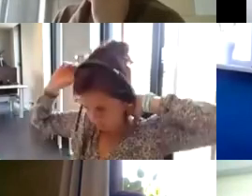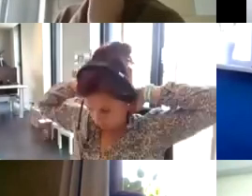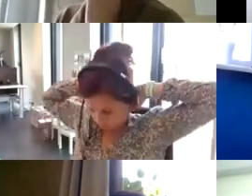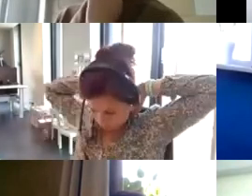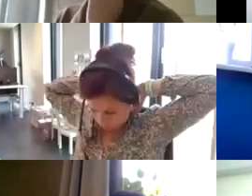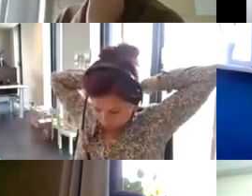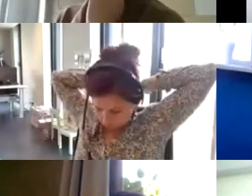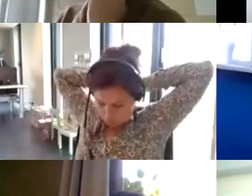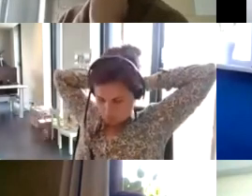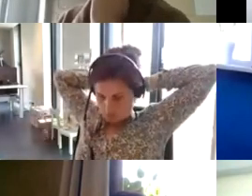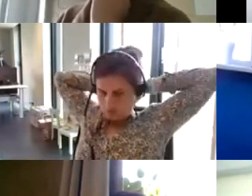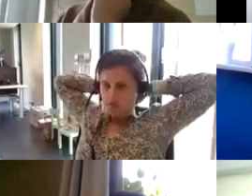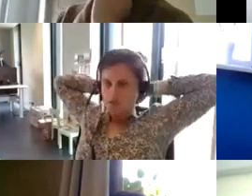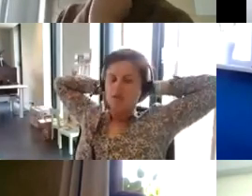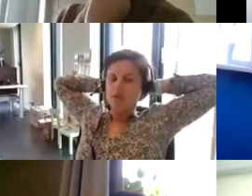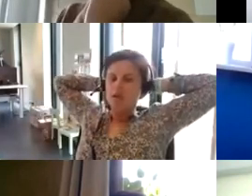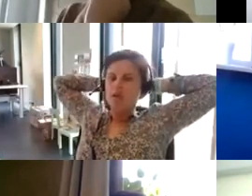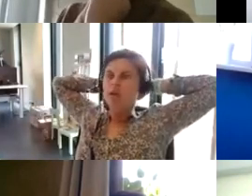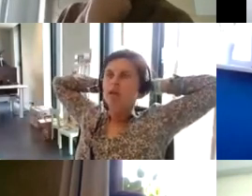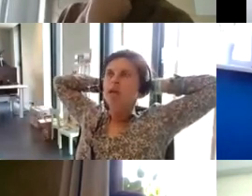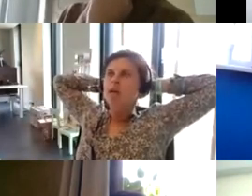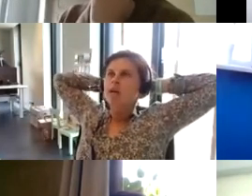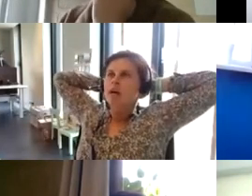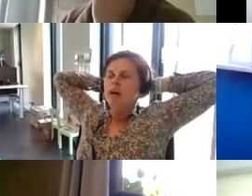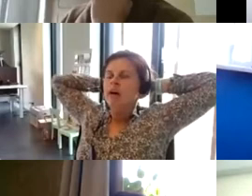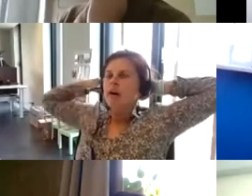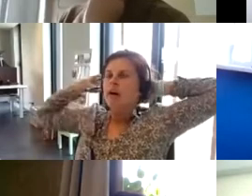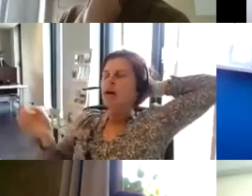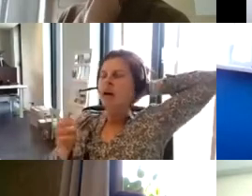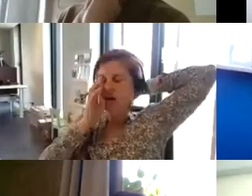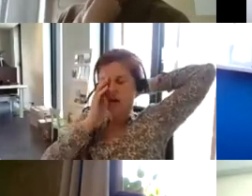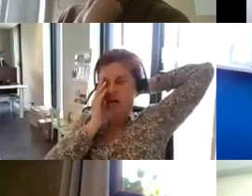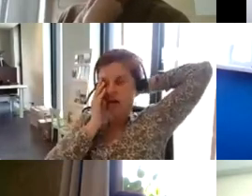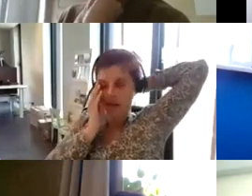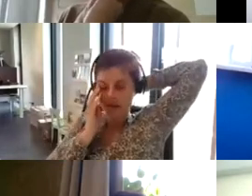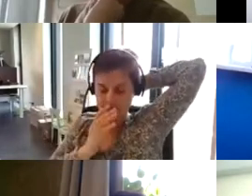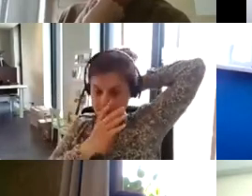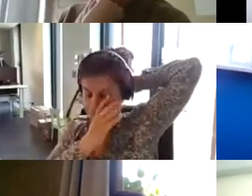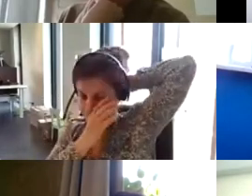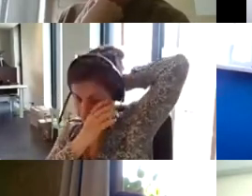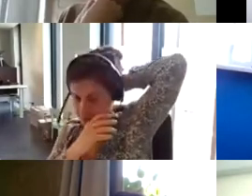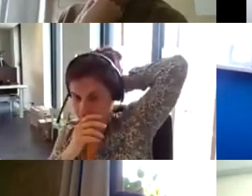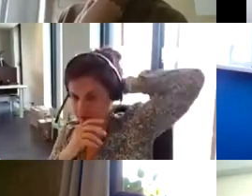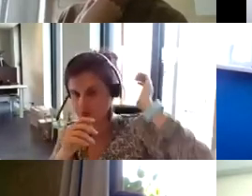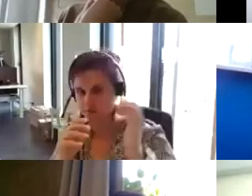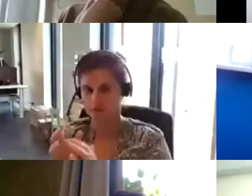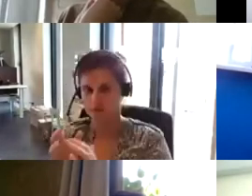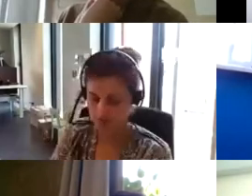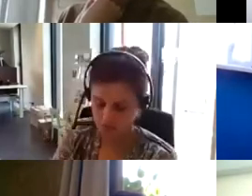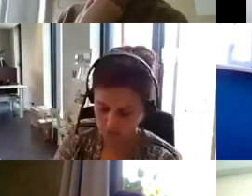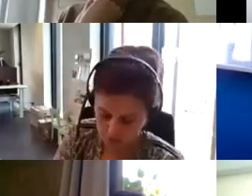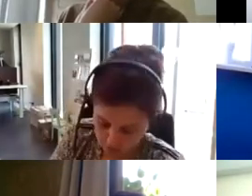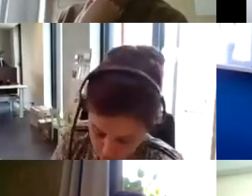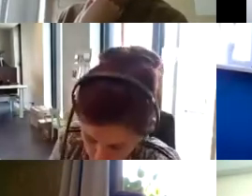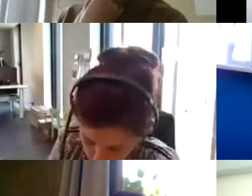een grote crisis zit. Dus dat komt er ook nog aan. Maar uiteraard zijn de lokale ondersteuners Tessa, ik, Fedra, Sylvia,